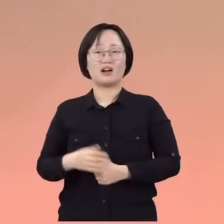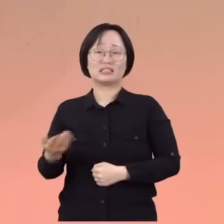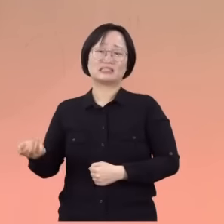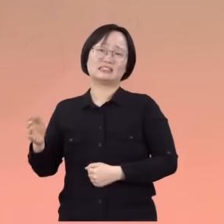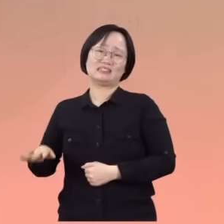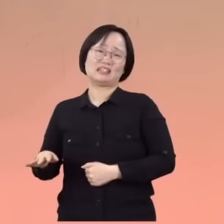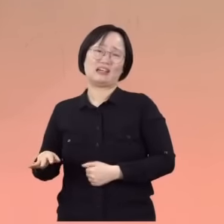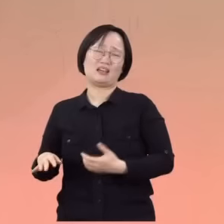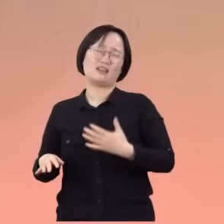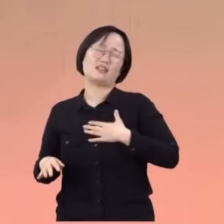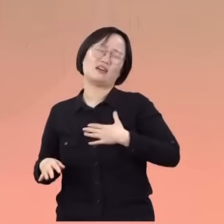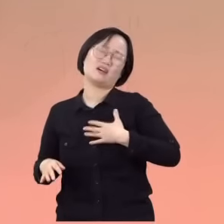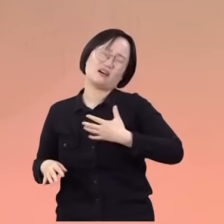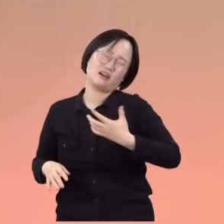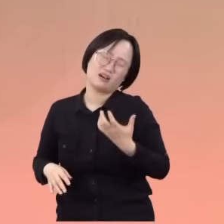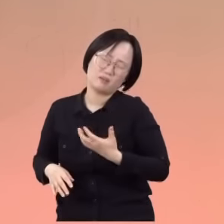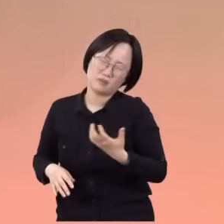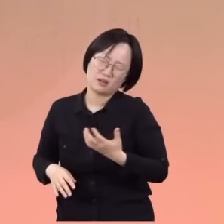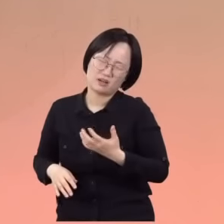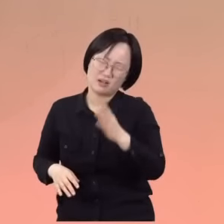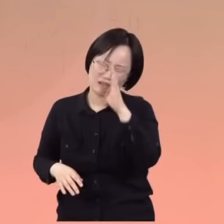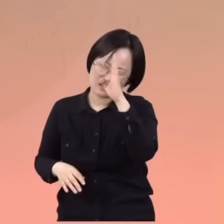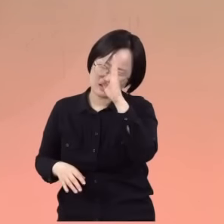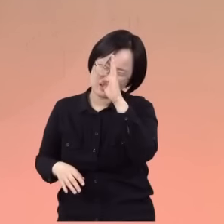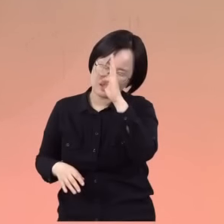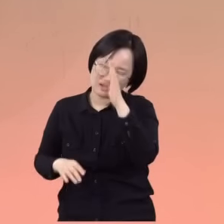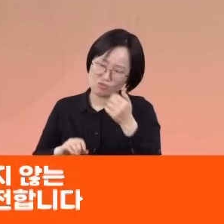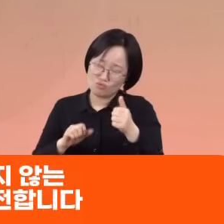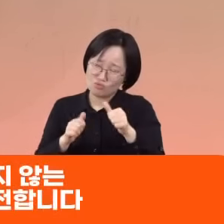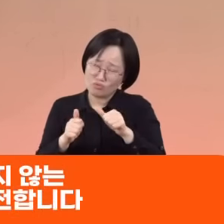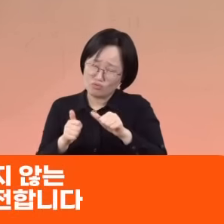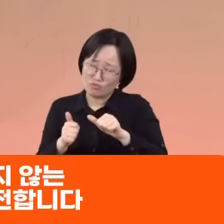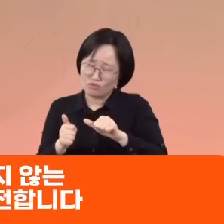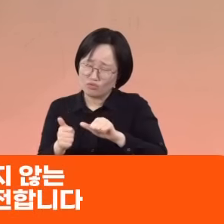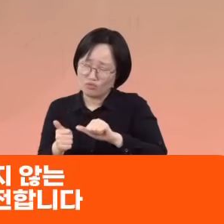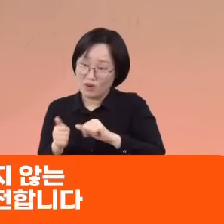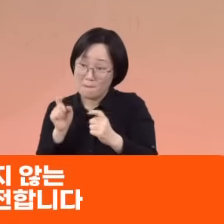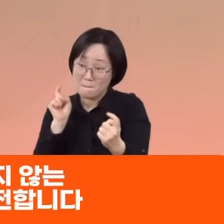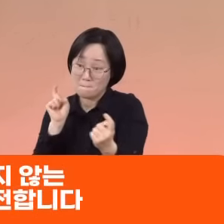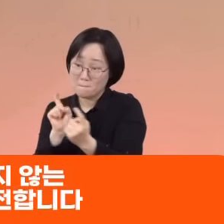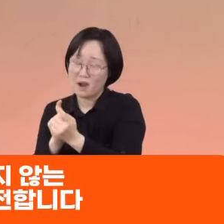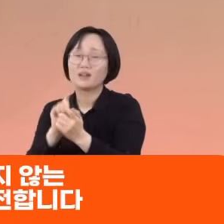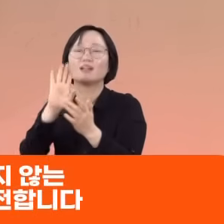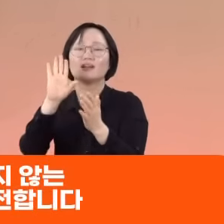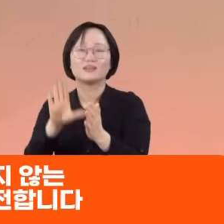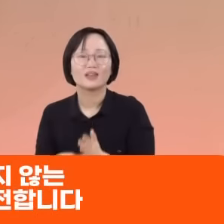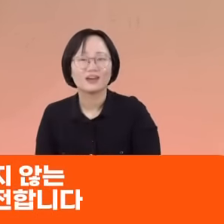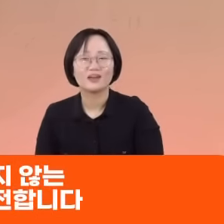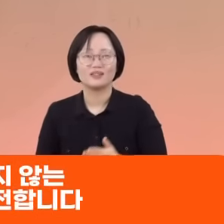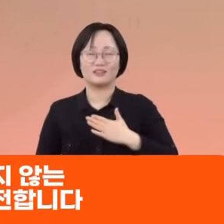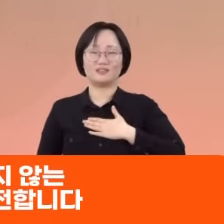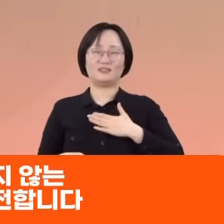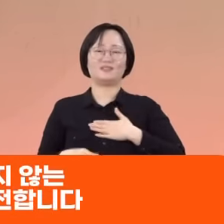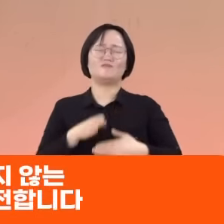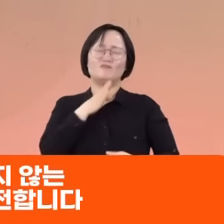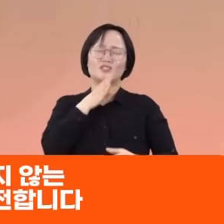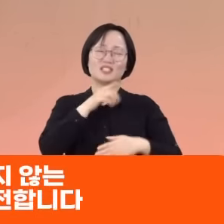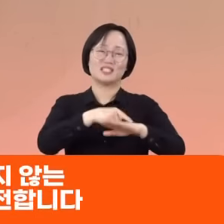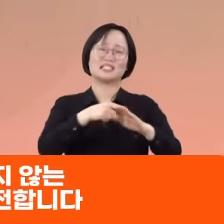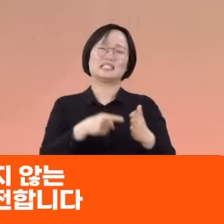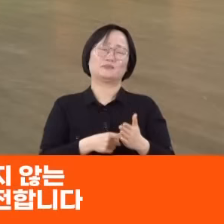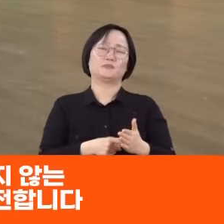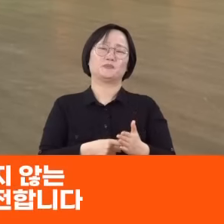앞에 닥쳐 봐야 그 진짜 마음을 알 수 있다 그래서 저도 늘 부처님께 발언하게